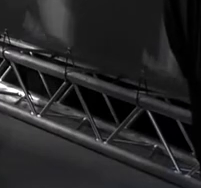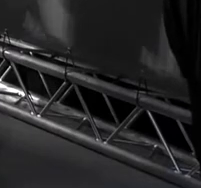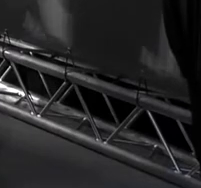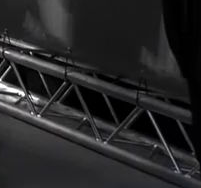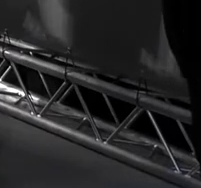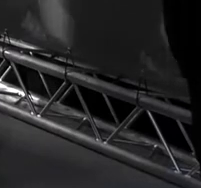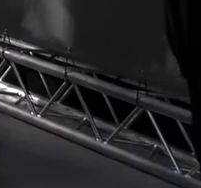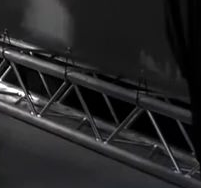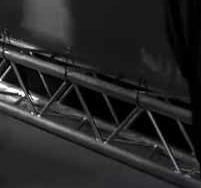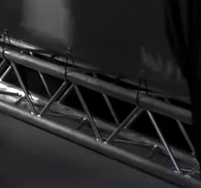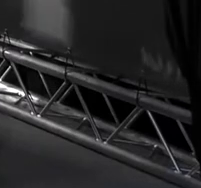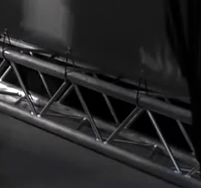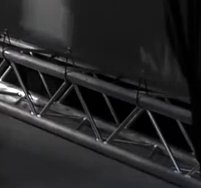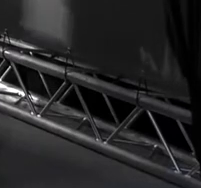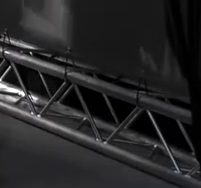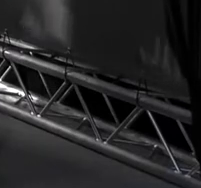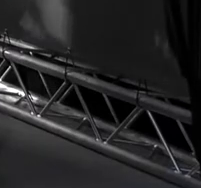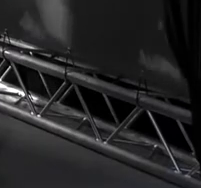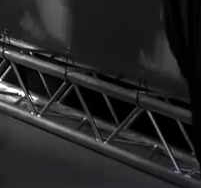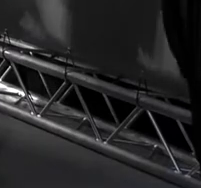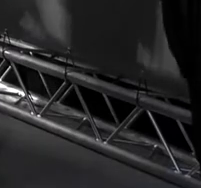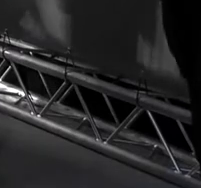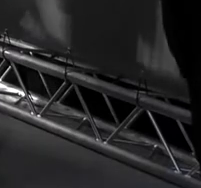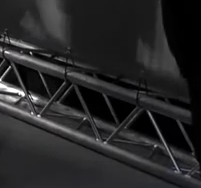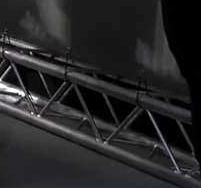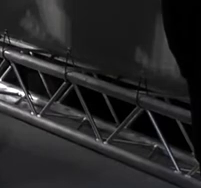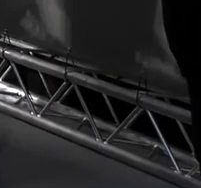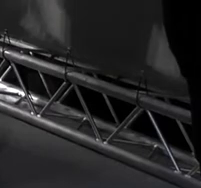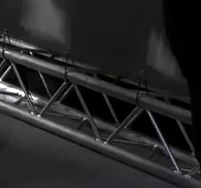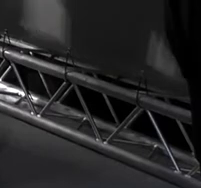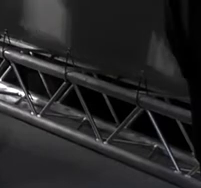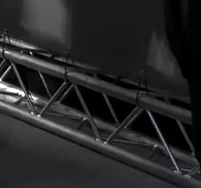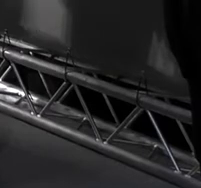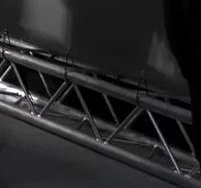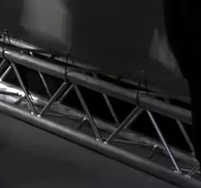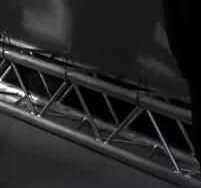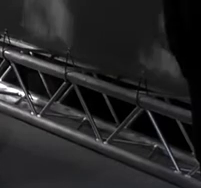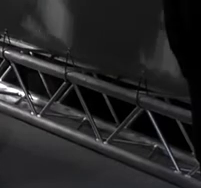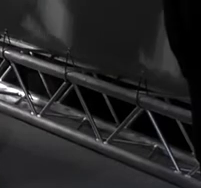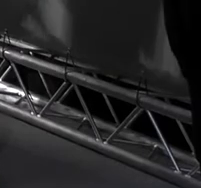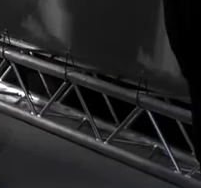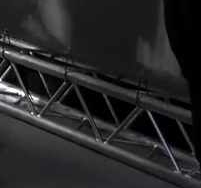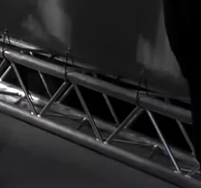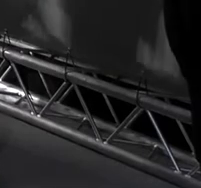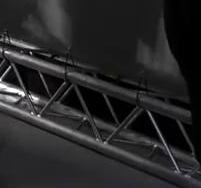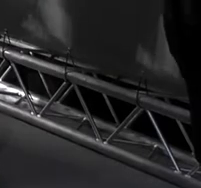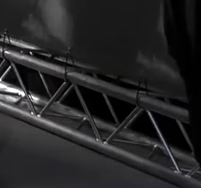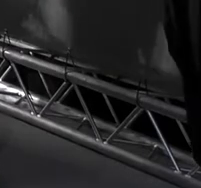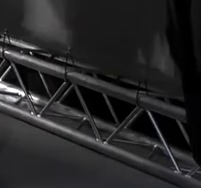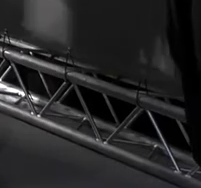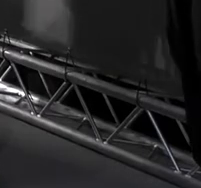Carla Souto Carazo, Bernat Treserres Fontanet, Vladimir